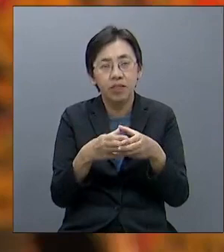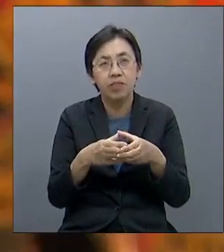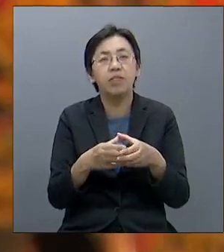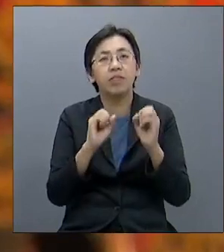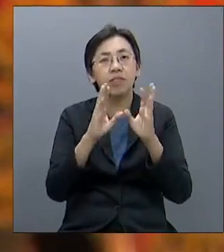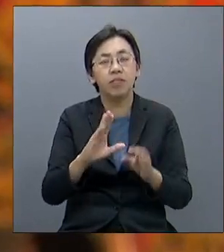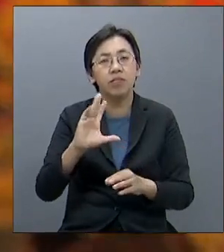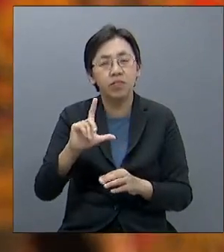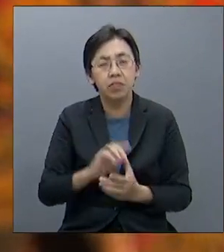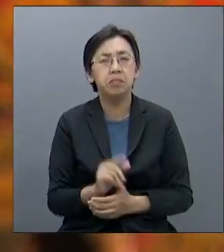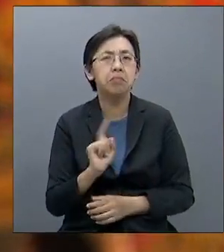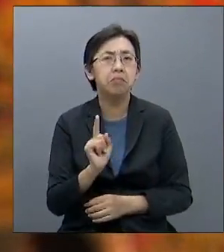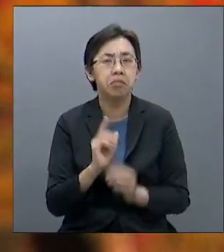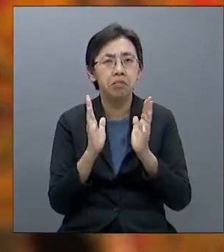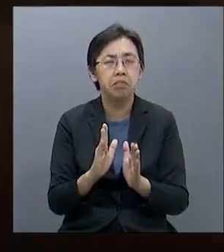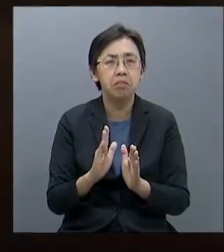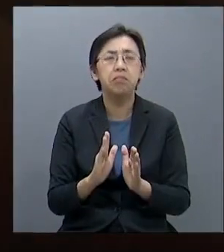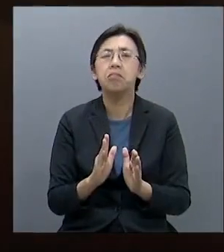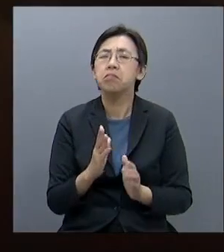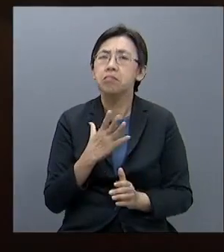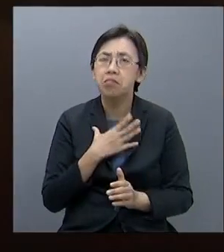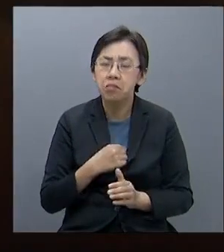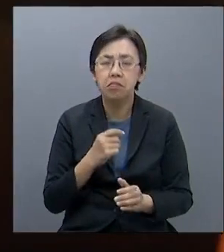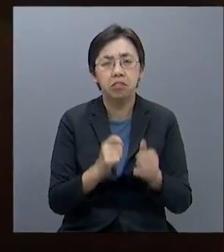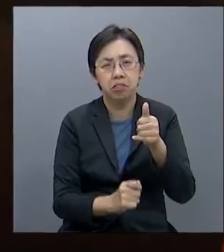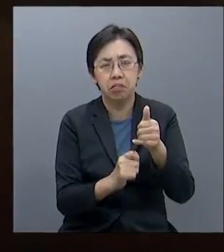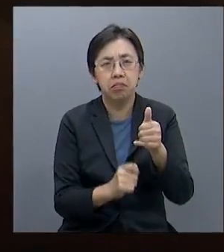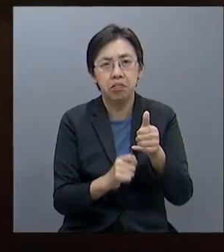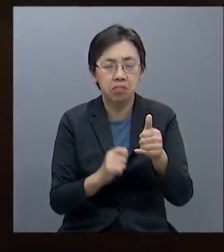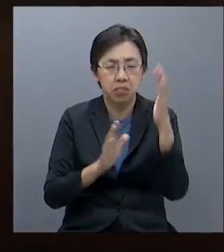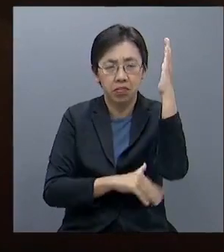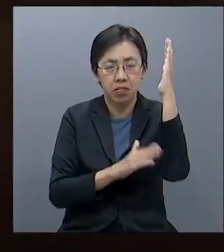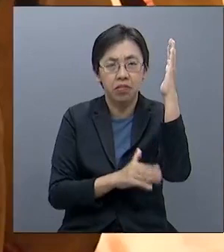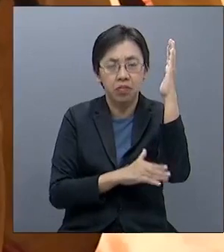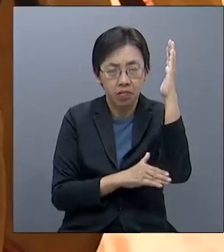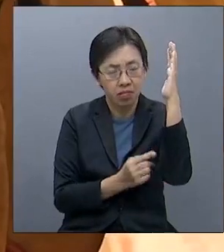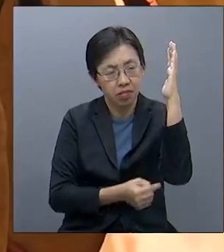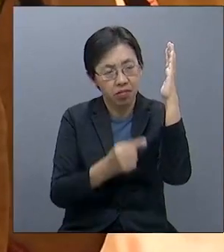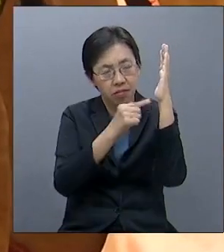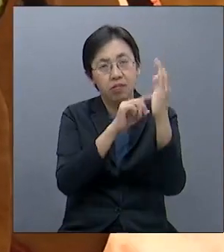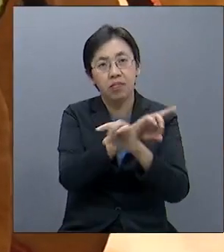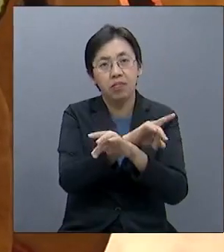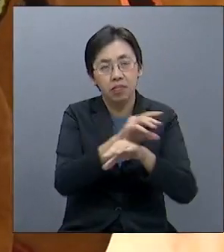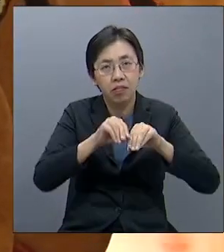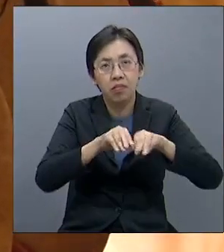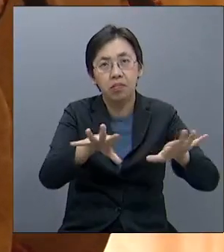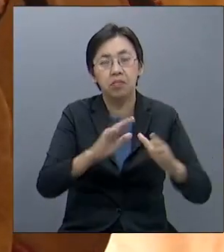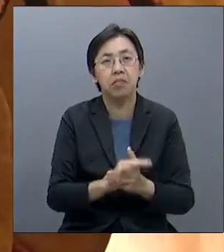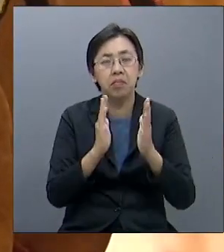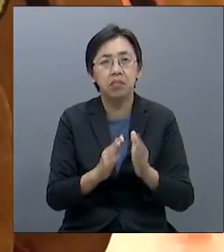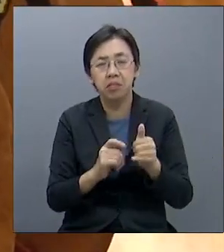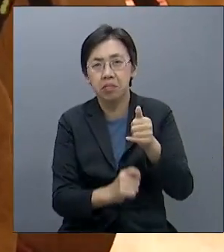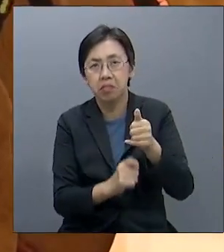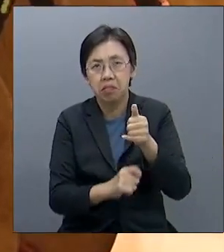ผู้ได้ชื่อว่าเป็นคนที่รับถ่ายทอดหนังตะลุงจากครูหนังทางใต้ขึ้นมาแสดงที่เมืองเพชรมีลูกศิษย์มีฝีมือใน